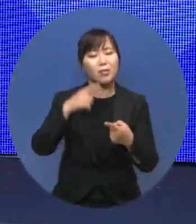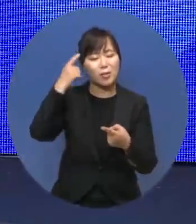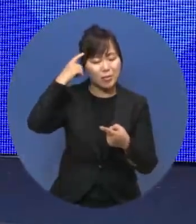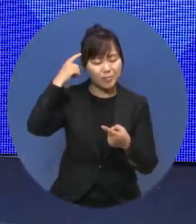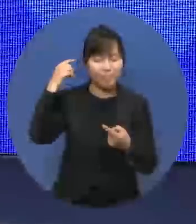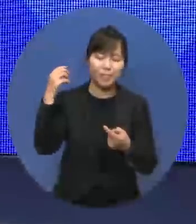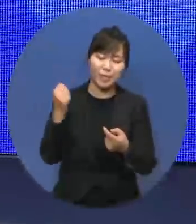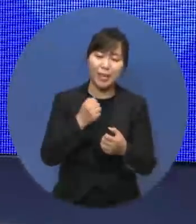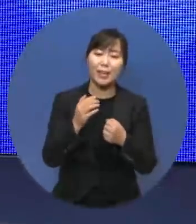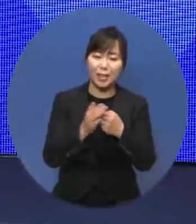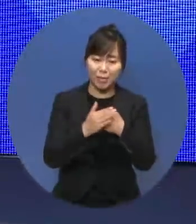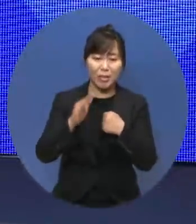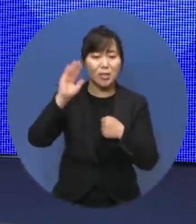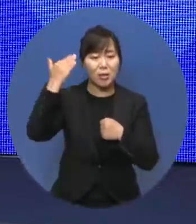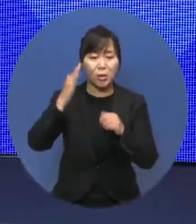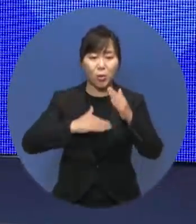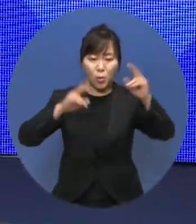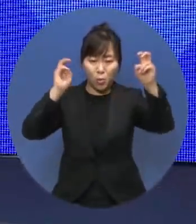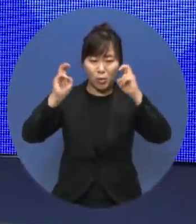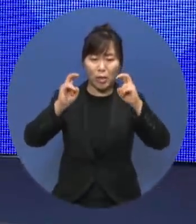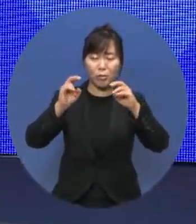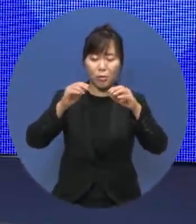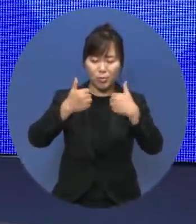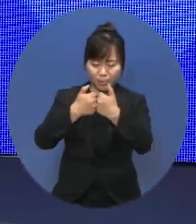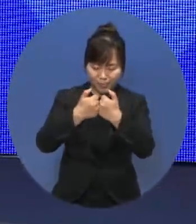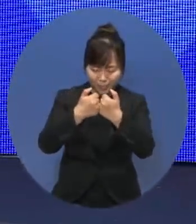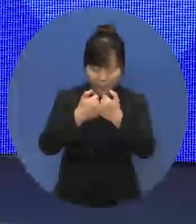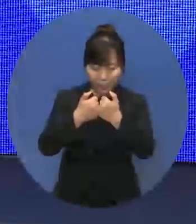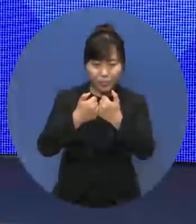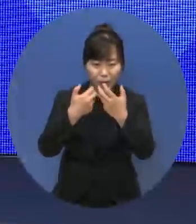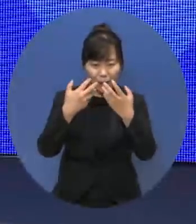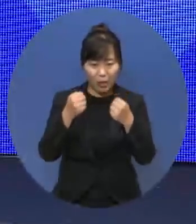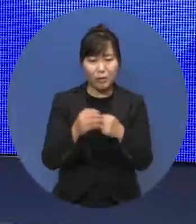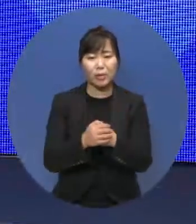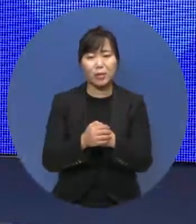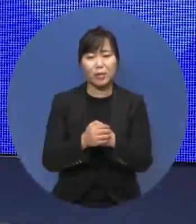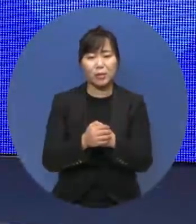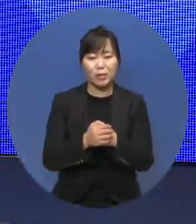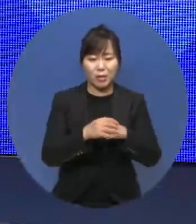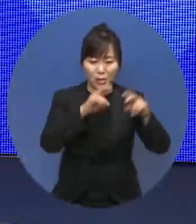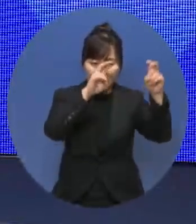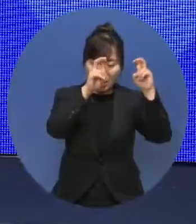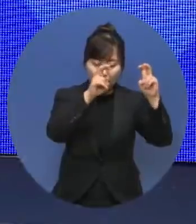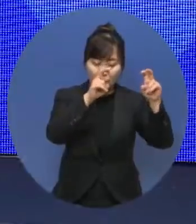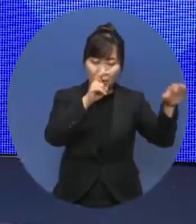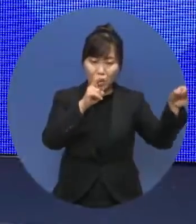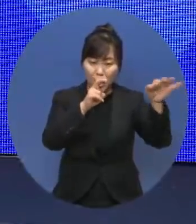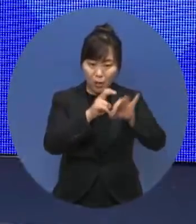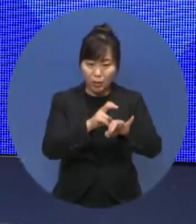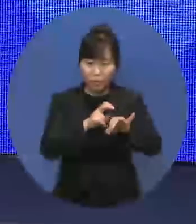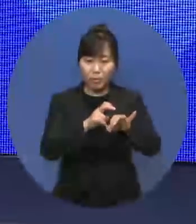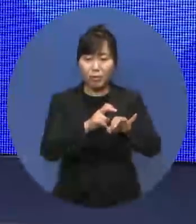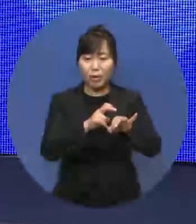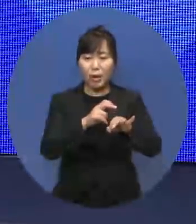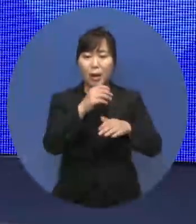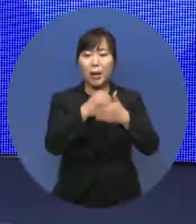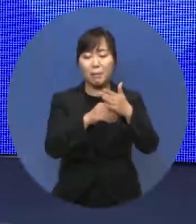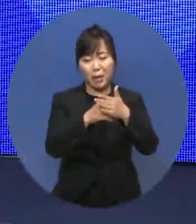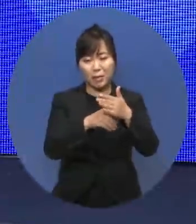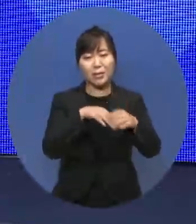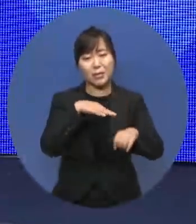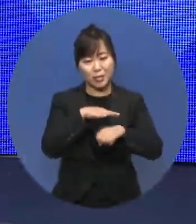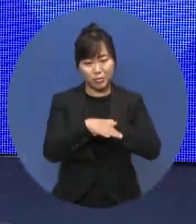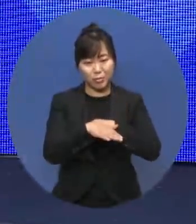되면서 최근에는 공단하고 많은 협의를 거쳤고요. 그래서 기업이 내시는 고용 부담금을